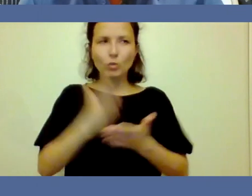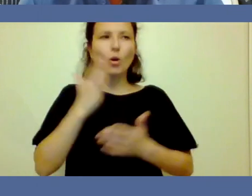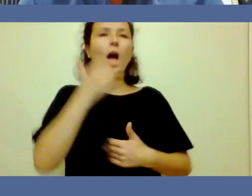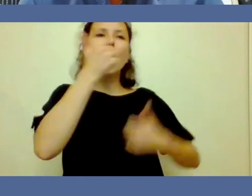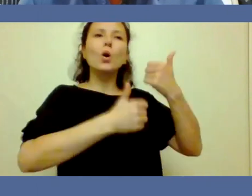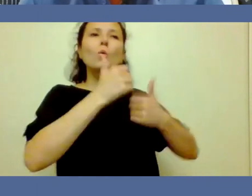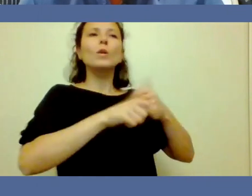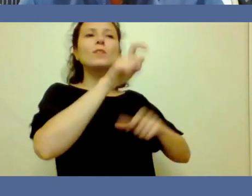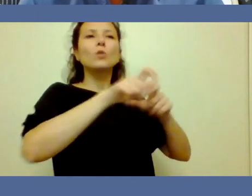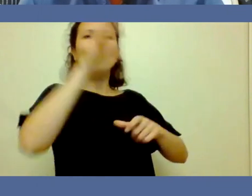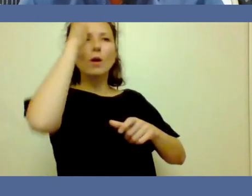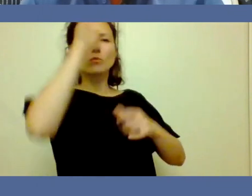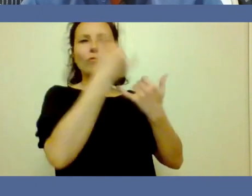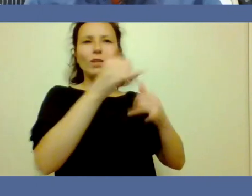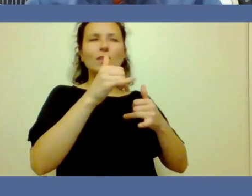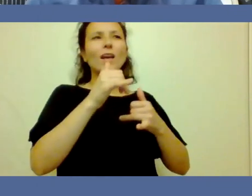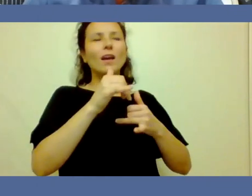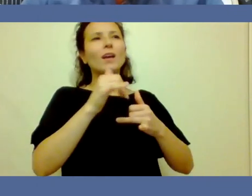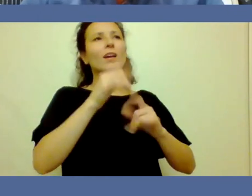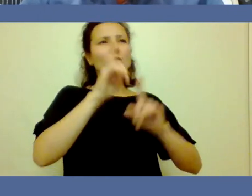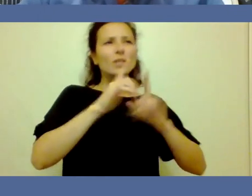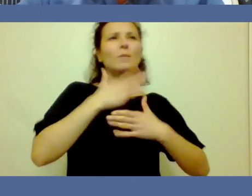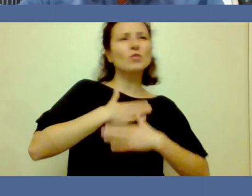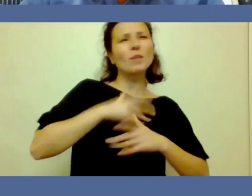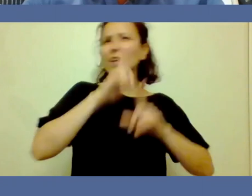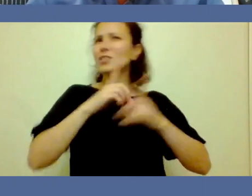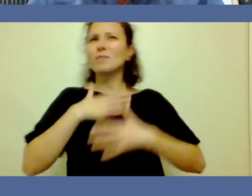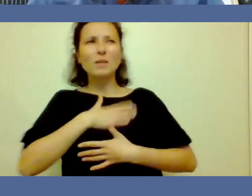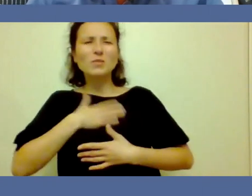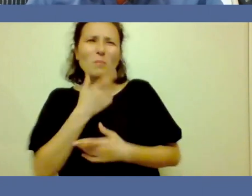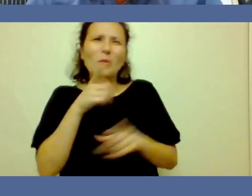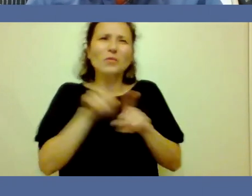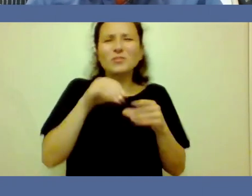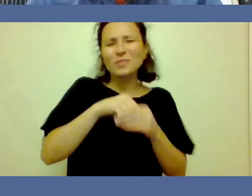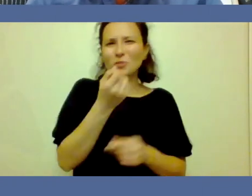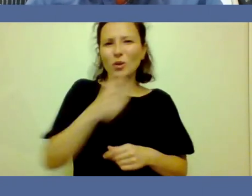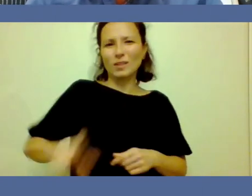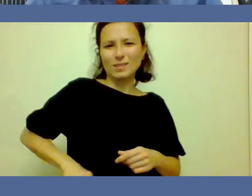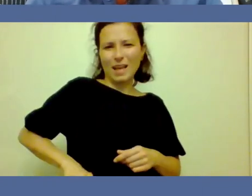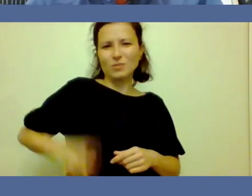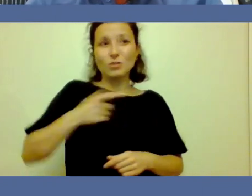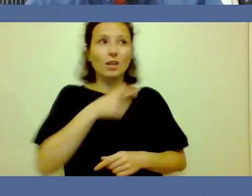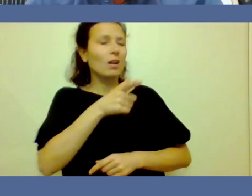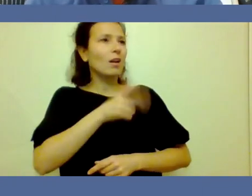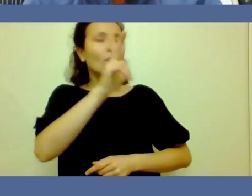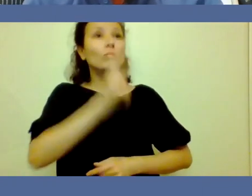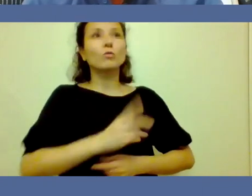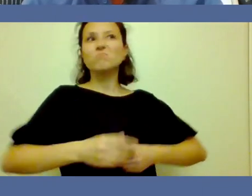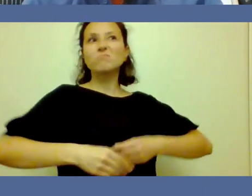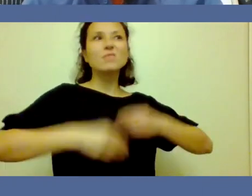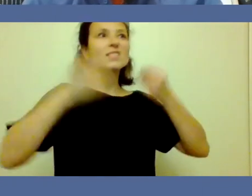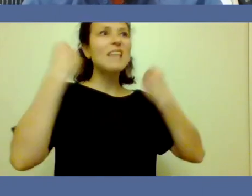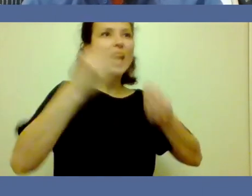przyjemnością, a czasem z nieprzyjemnością, bo wie pan, też wchodzi w grę zazdrość, jak ktoś naprawdę zajebiście pisze, no to po prostu człowieka zęby